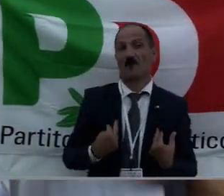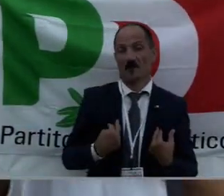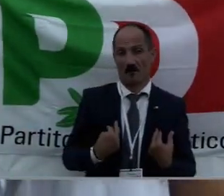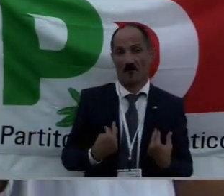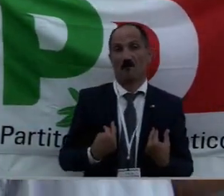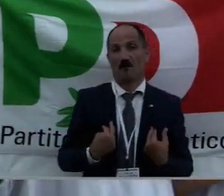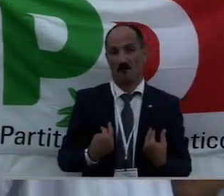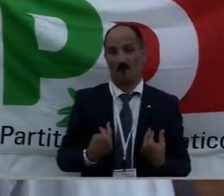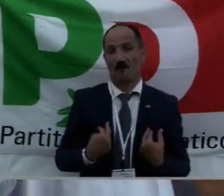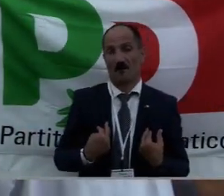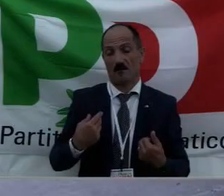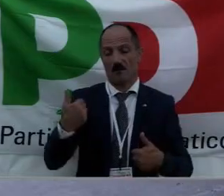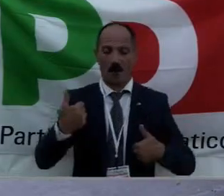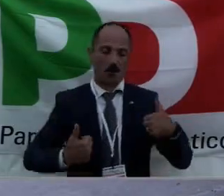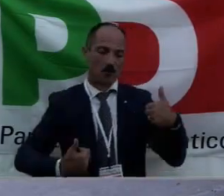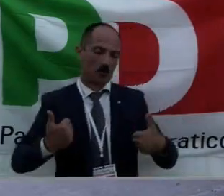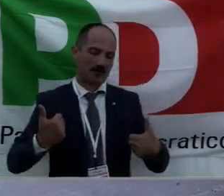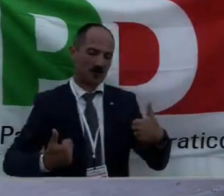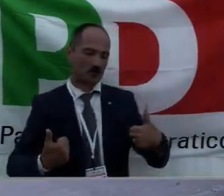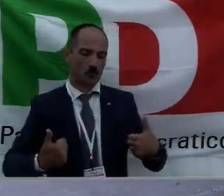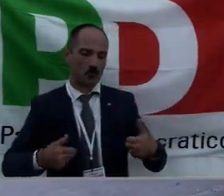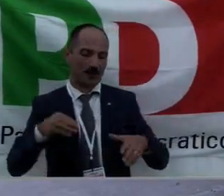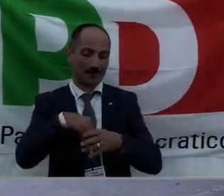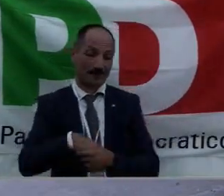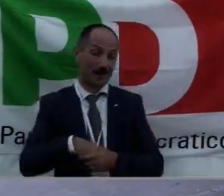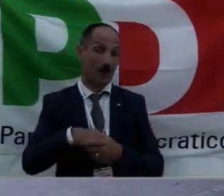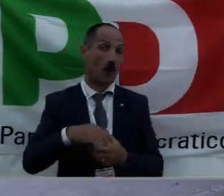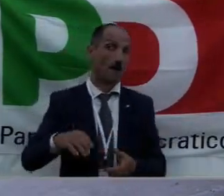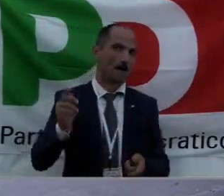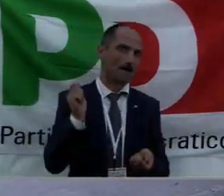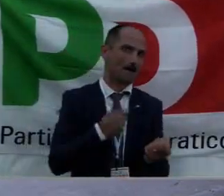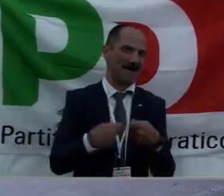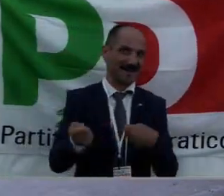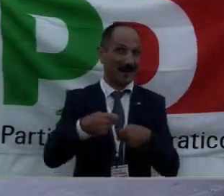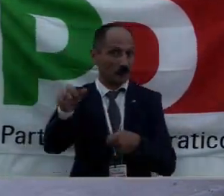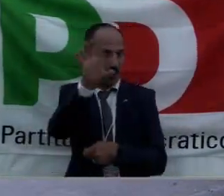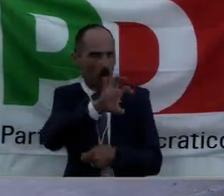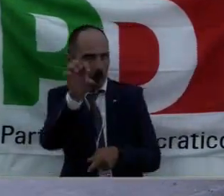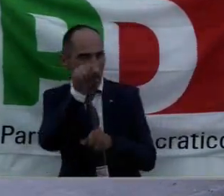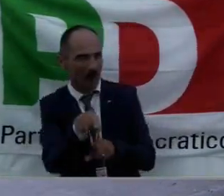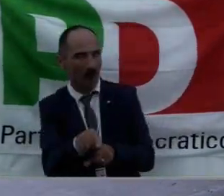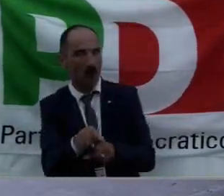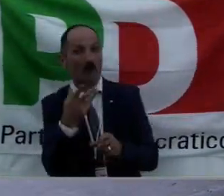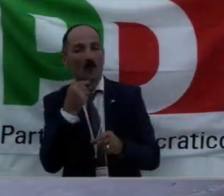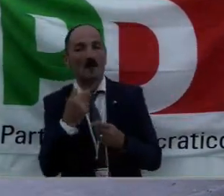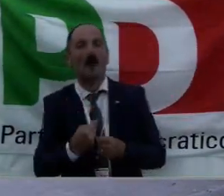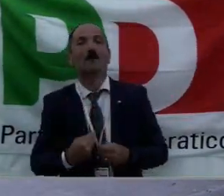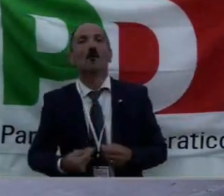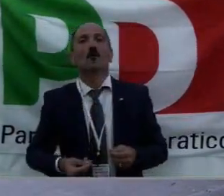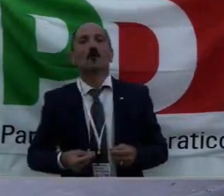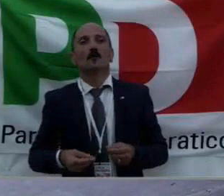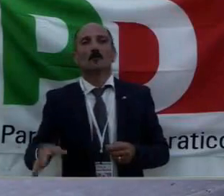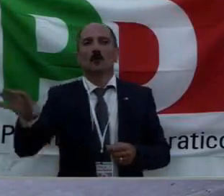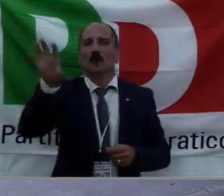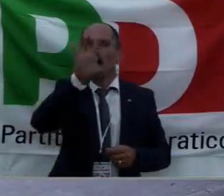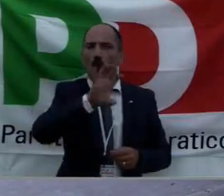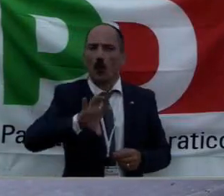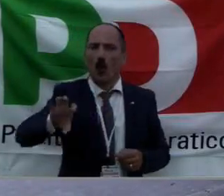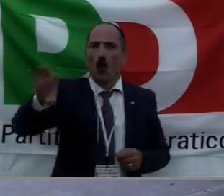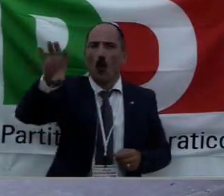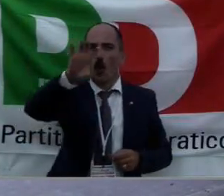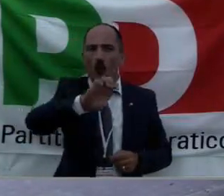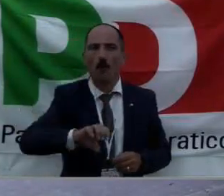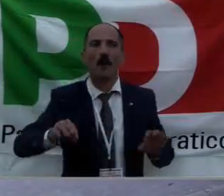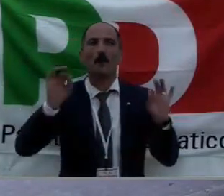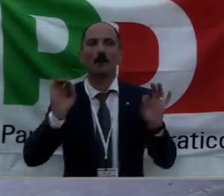della competizione interna al mercato europeo. Vogliamo un'Europa che